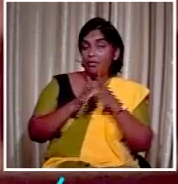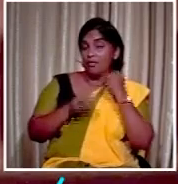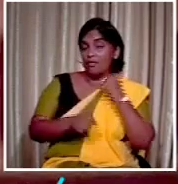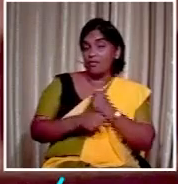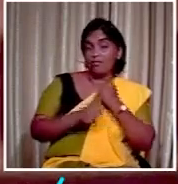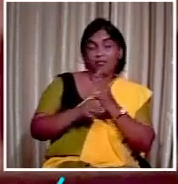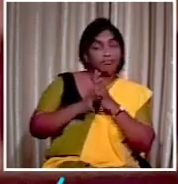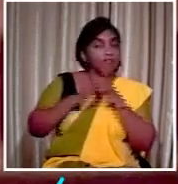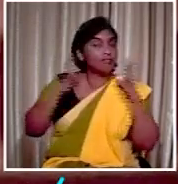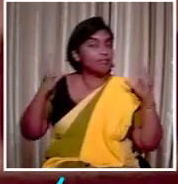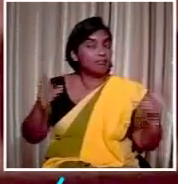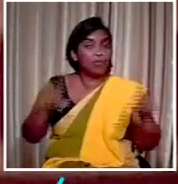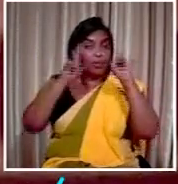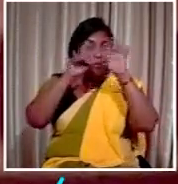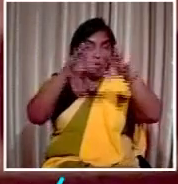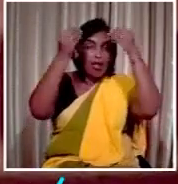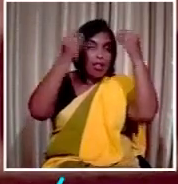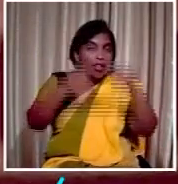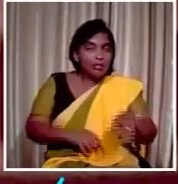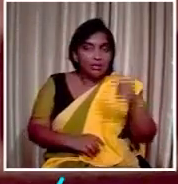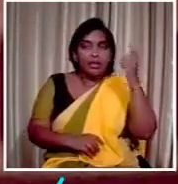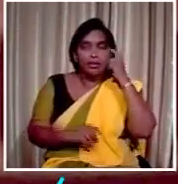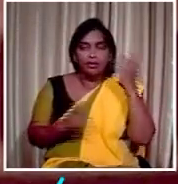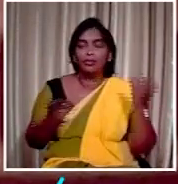ආණ්ඩුවක් ඇවිල්ලා මේ වගේ වැටෙයි කියලා